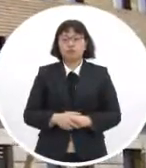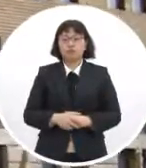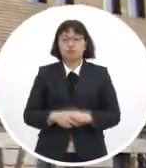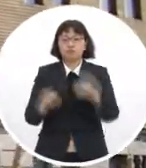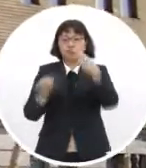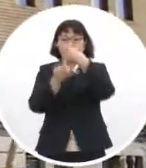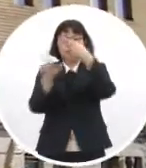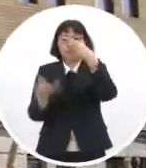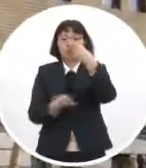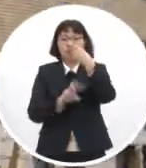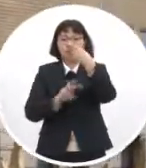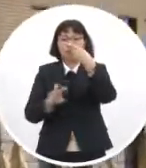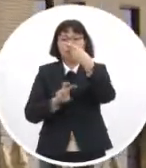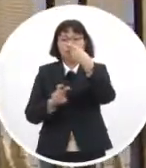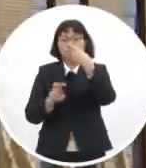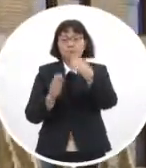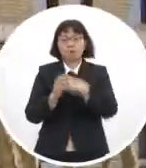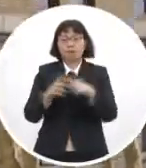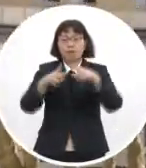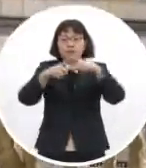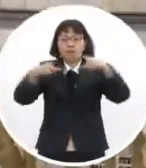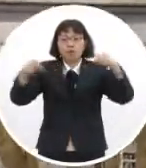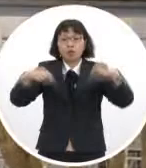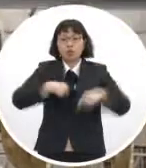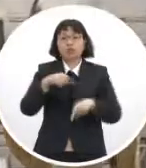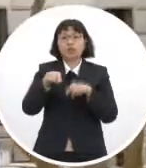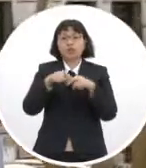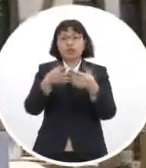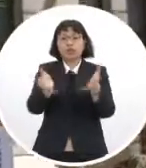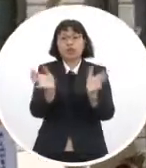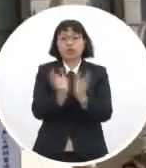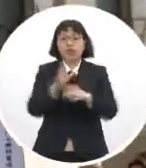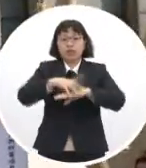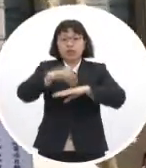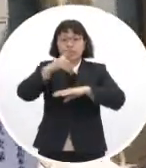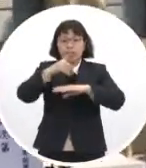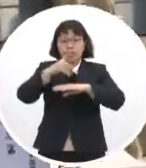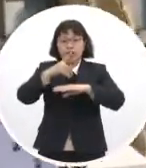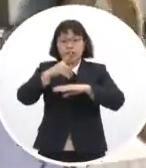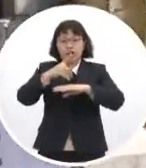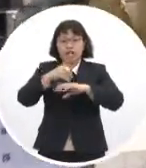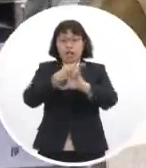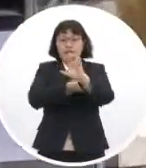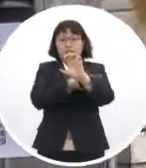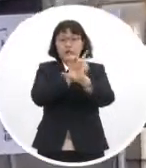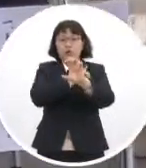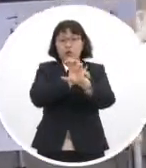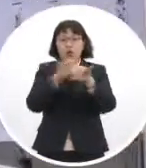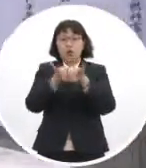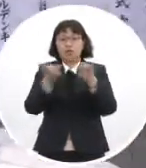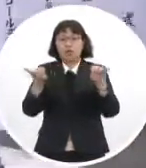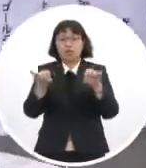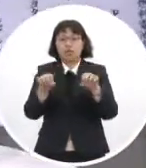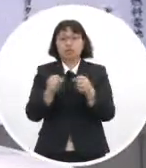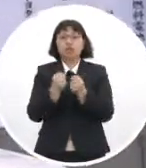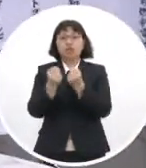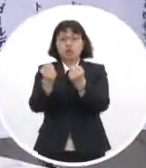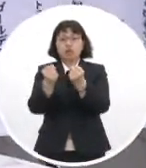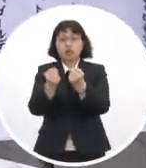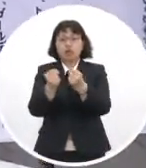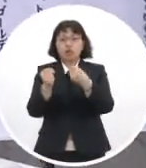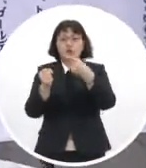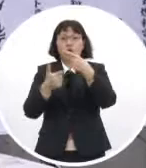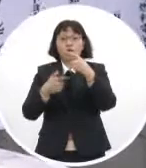1月20日には全国の自治体で初めてこの燃料電池自動車を公用車に導入し